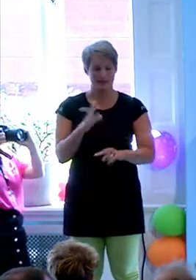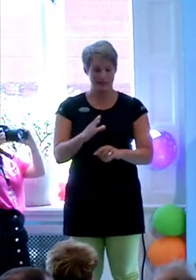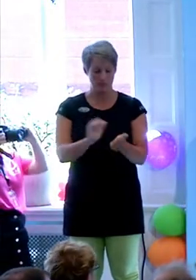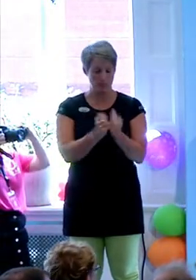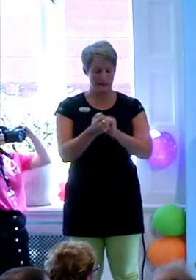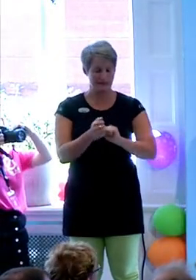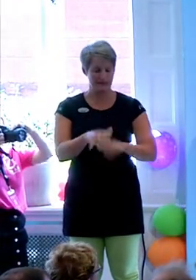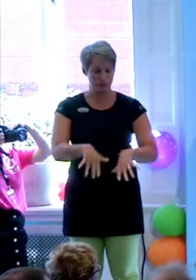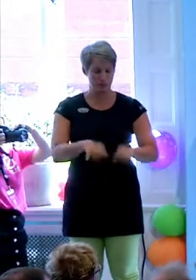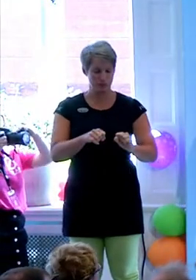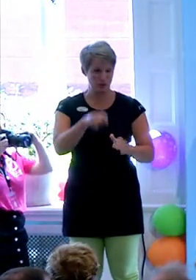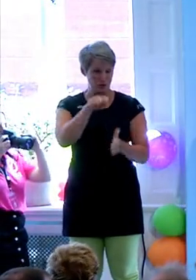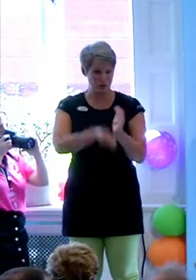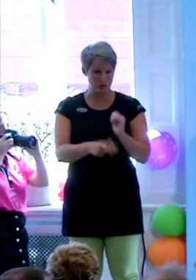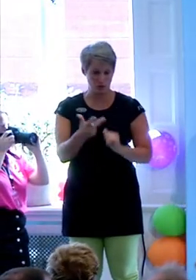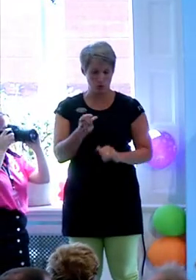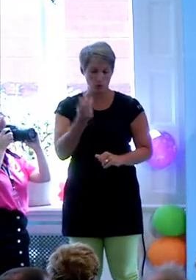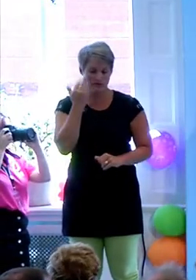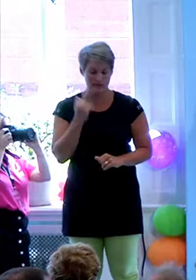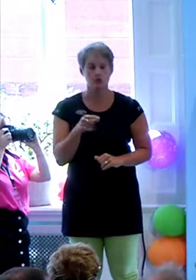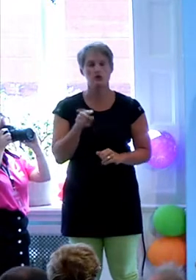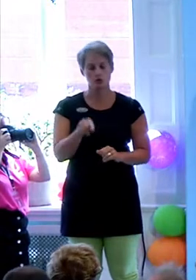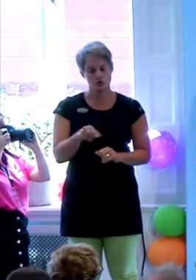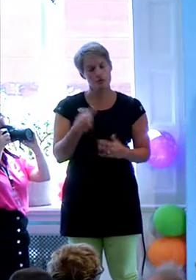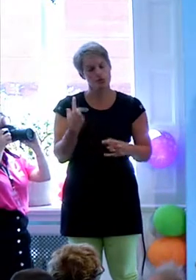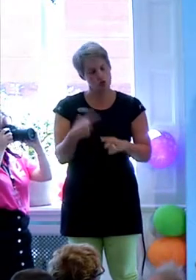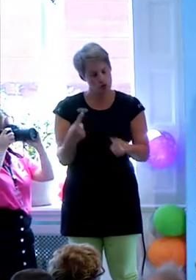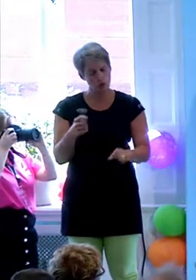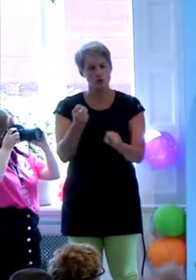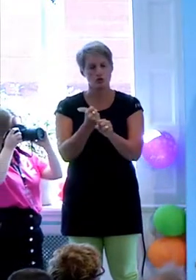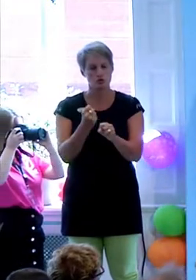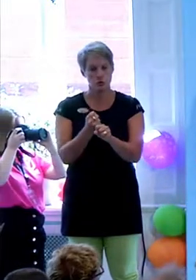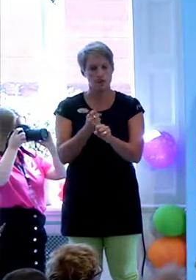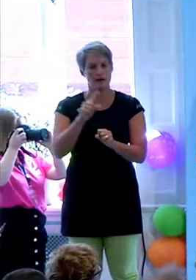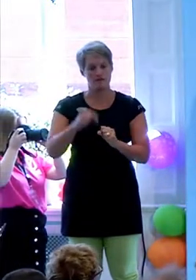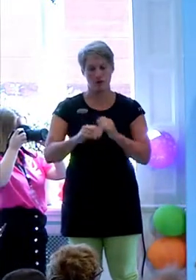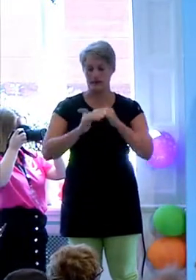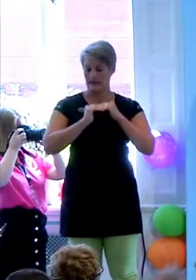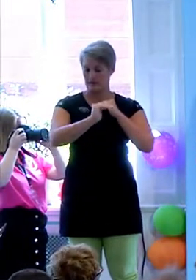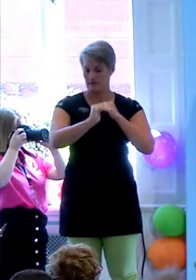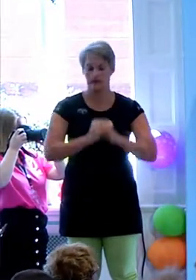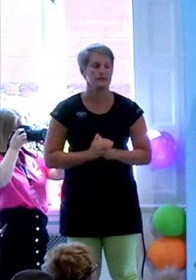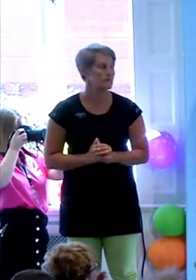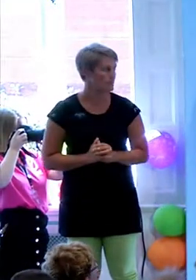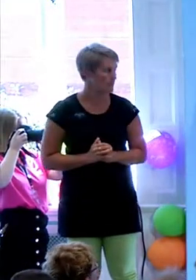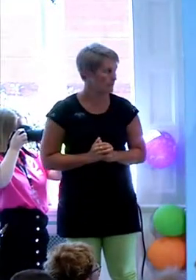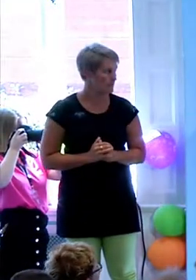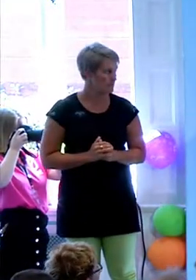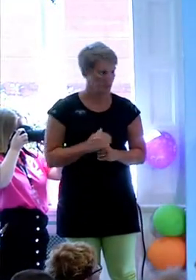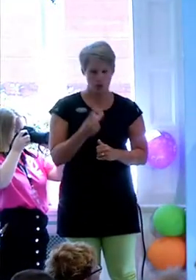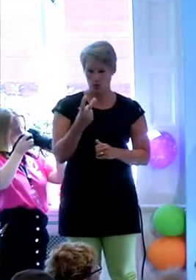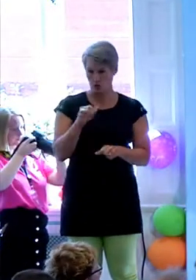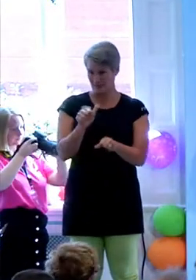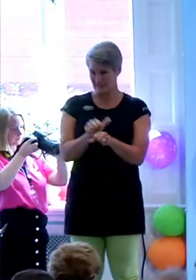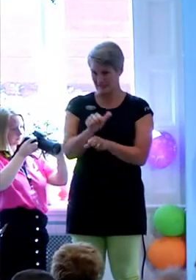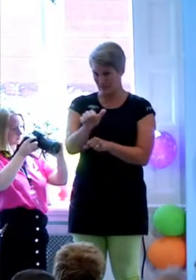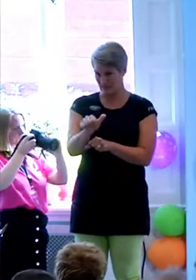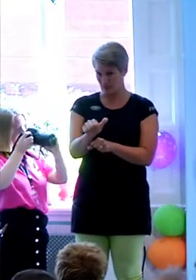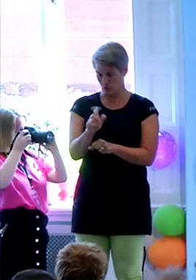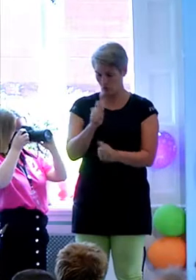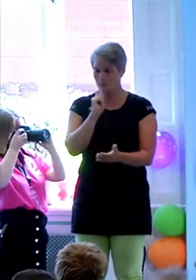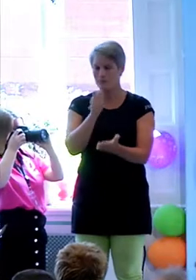för 8 år sedan så var du väldigt tydlig med att du skulle jobba med jämställdhet. Mm. Jag vet att 2016 så